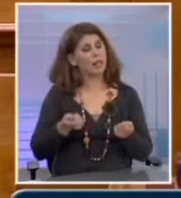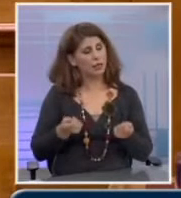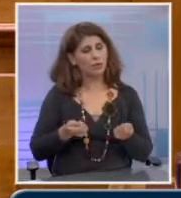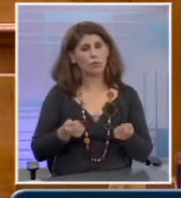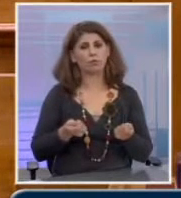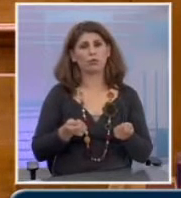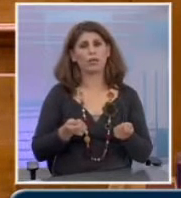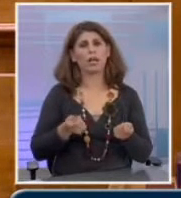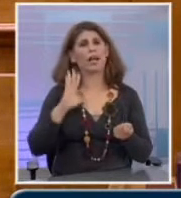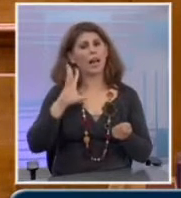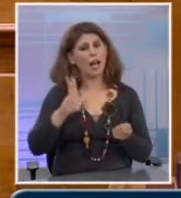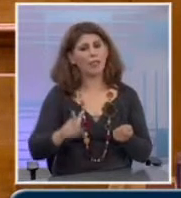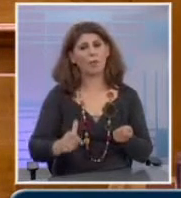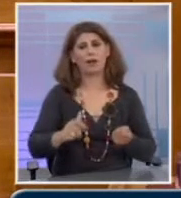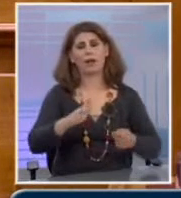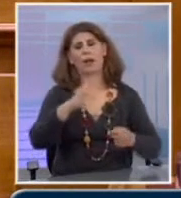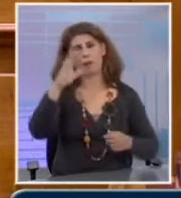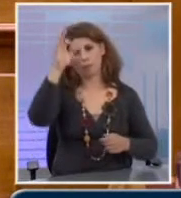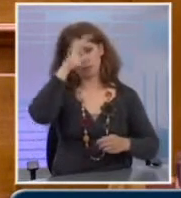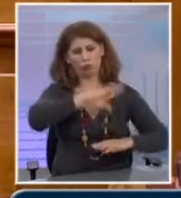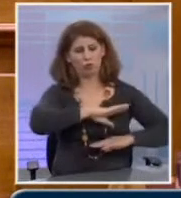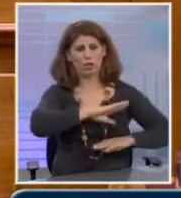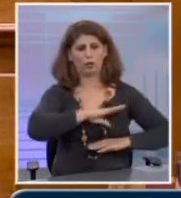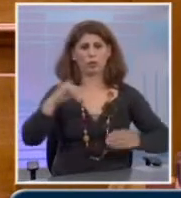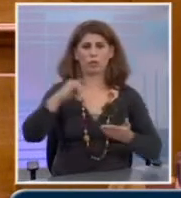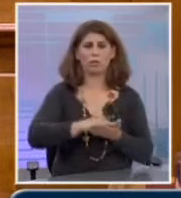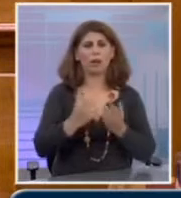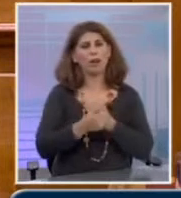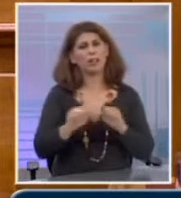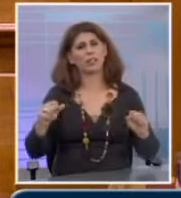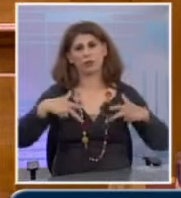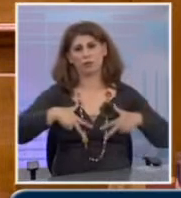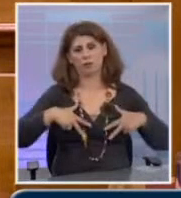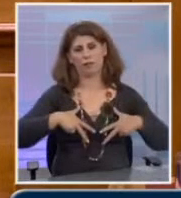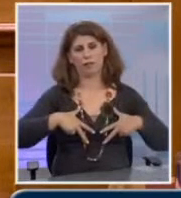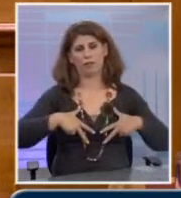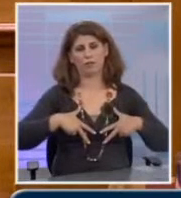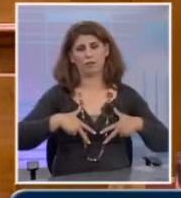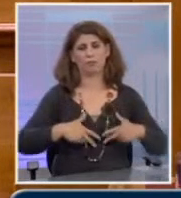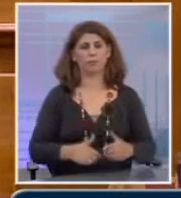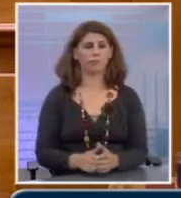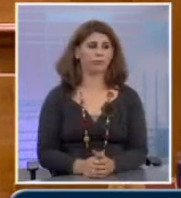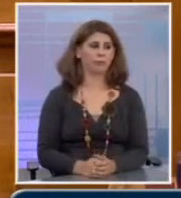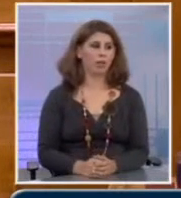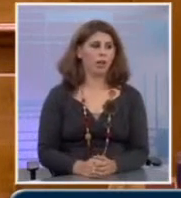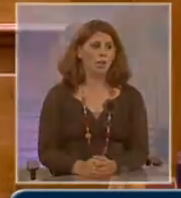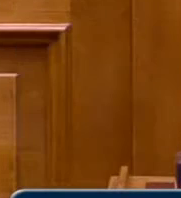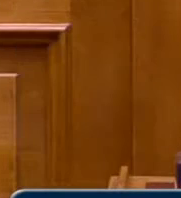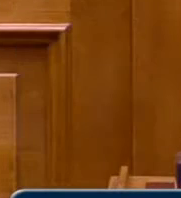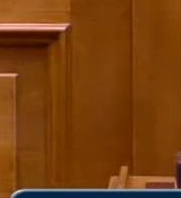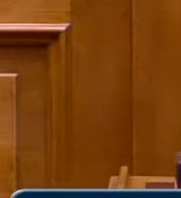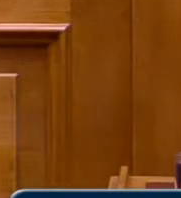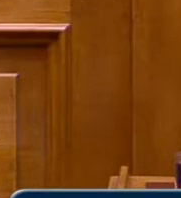χρησιμοποιούνται καθημερινώς από την πολεμική μας αεροπορία, ανεξαρτήτως κυβερνήσεων. Στη Ρόδο υπάρχει